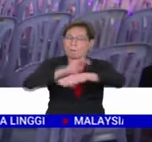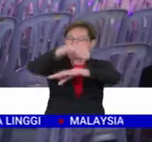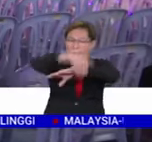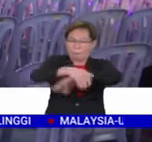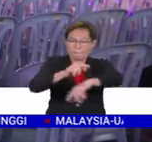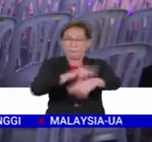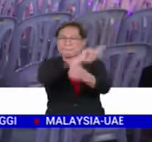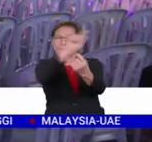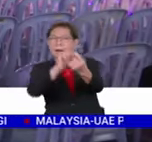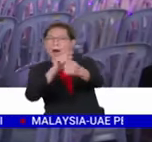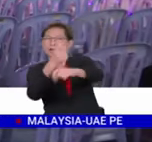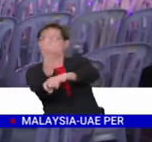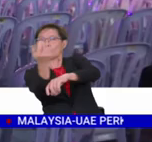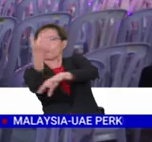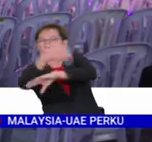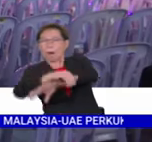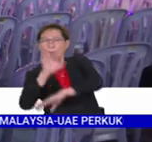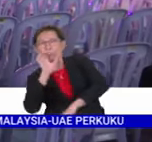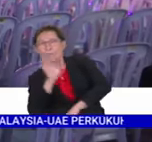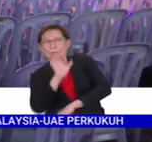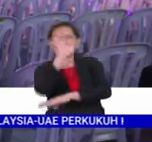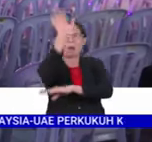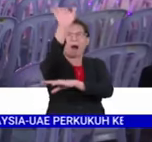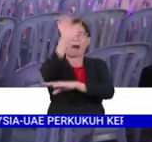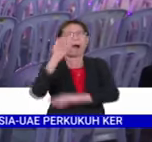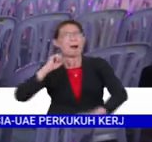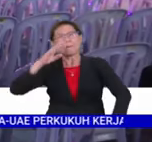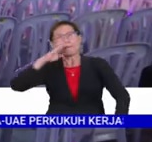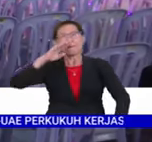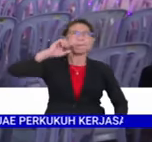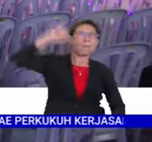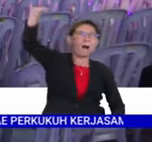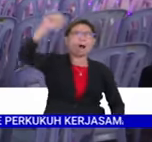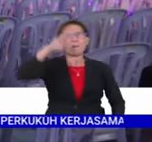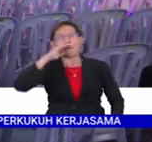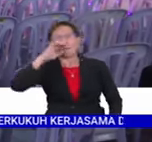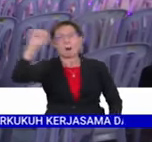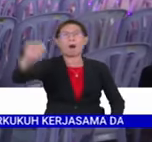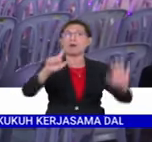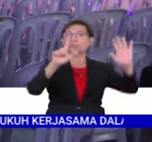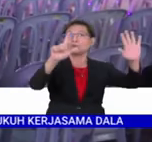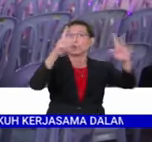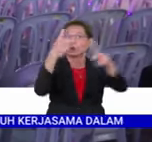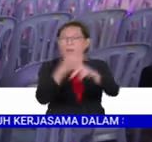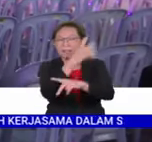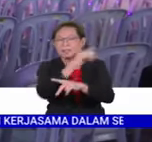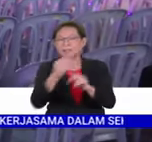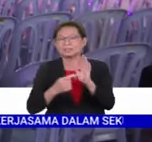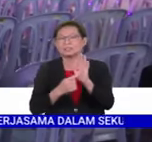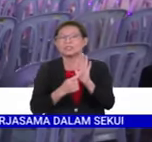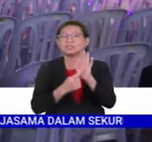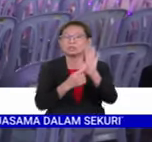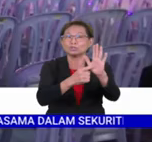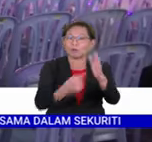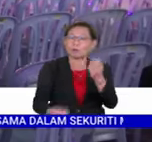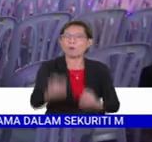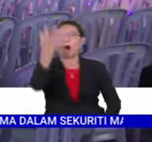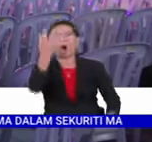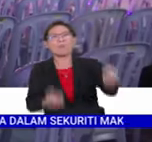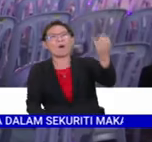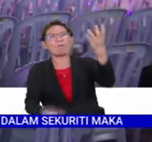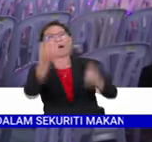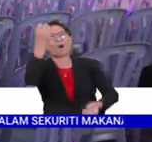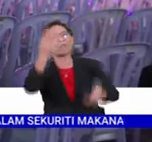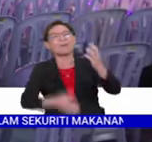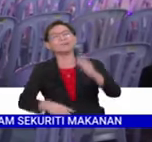pukul 12 malam apabila laungan merdeka diraungkan sebanyak 7 kali berserta pertunjungan bunga api, kemudian